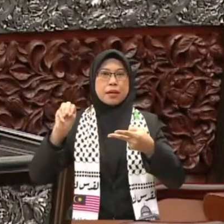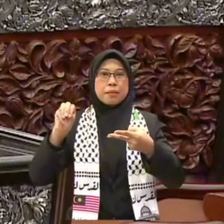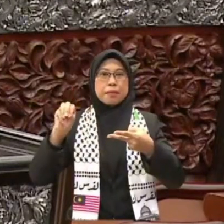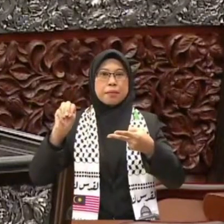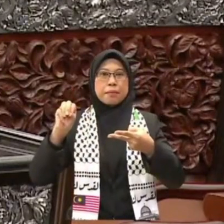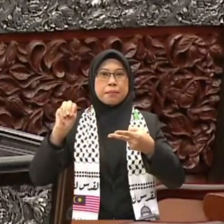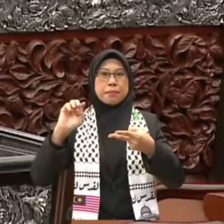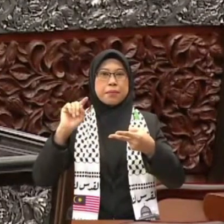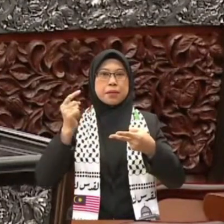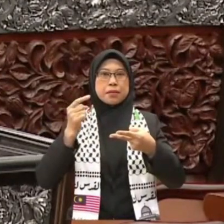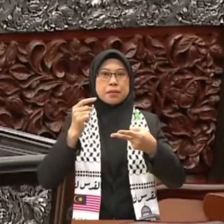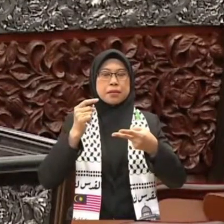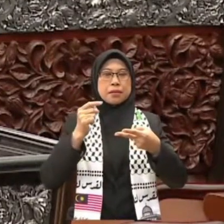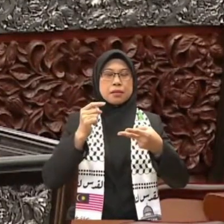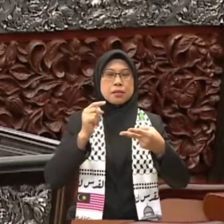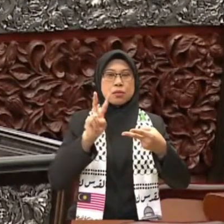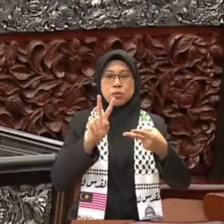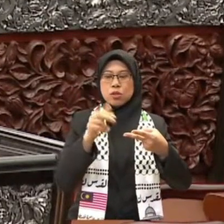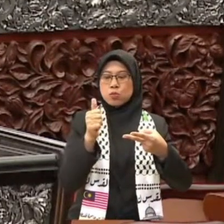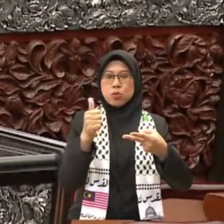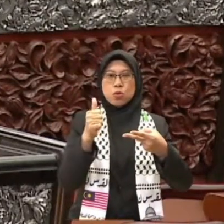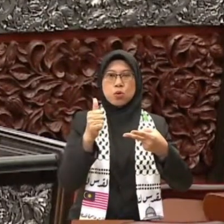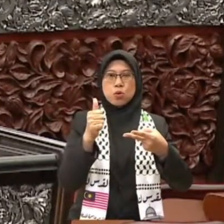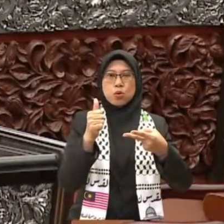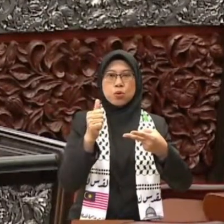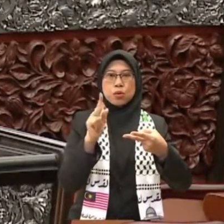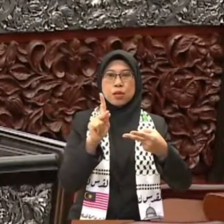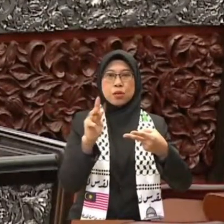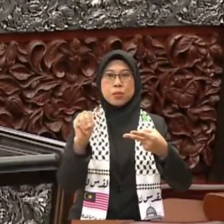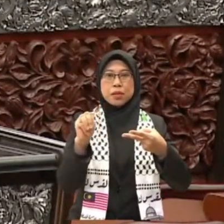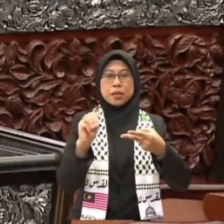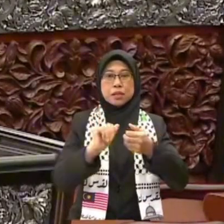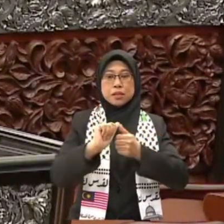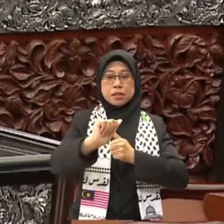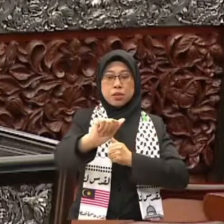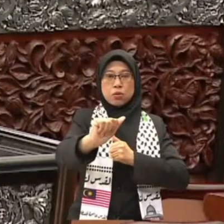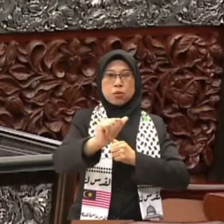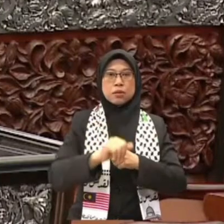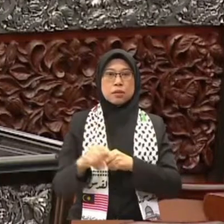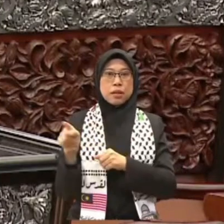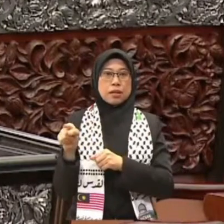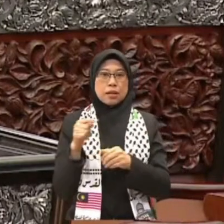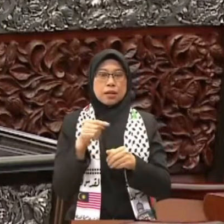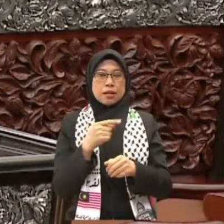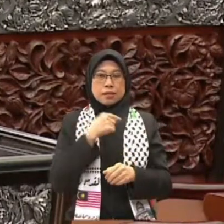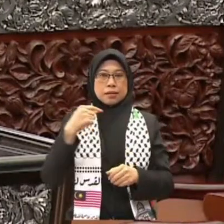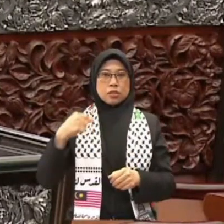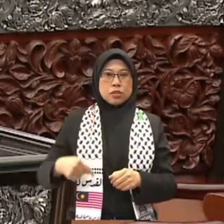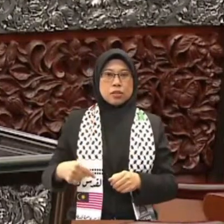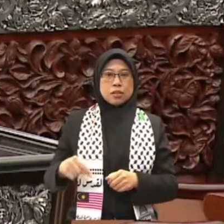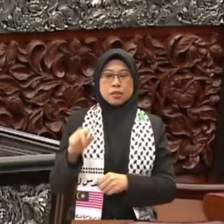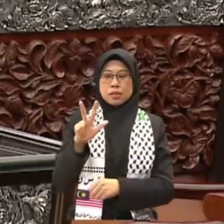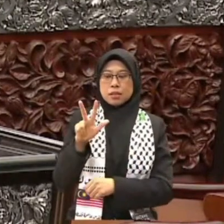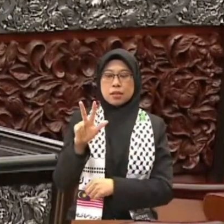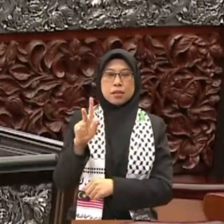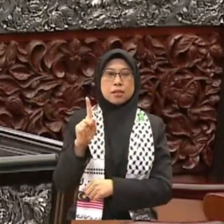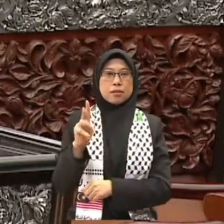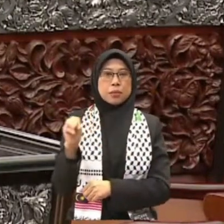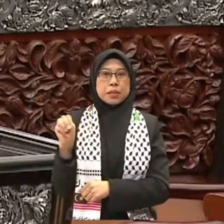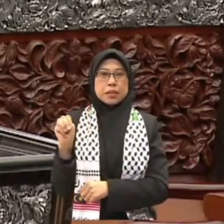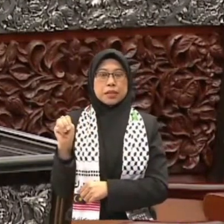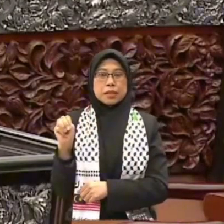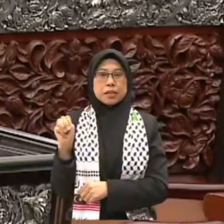duduk 10 kilometer daripada beting-beting Ali, kapal Cina duduk 3 kilometer.